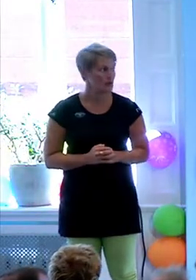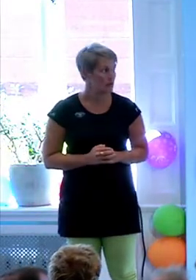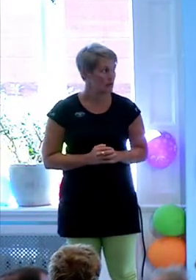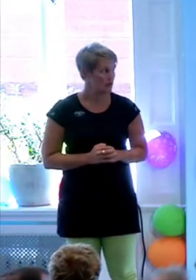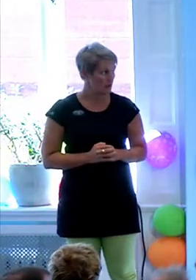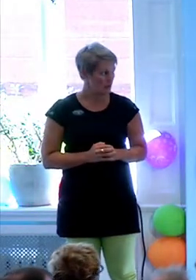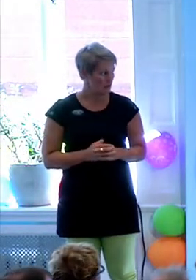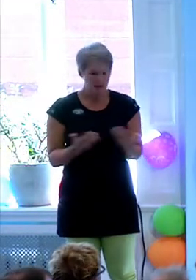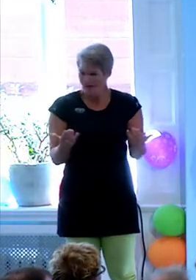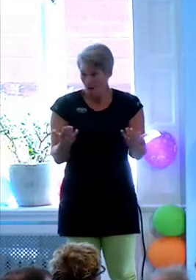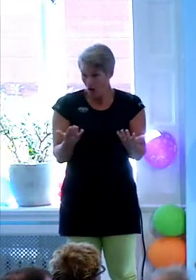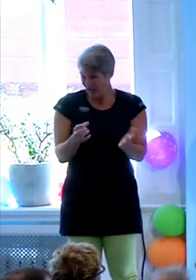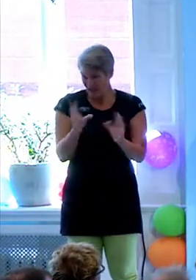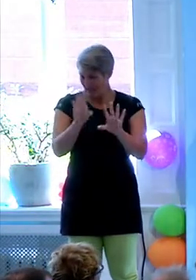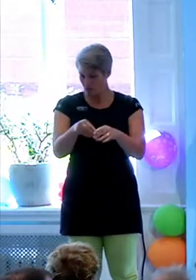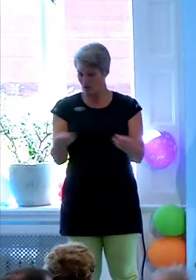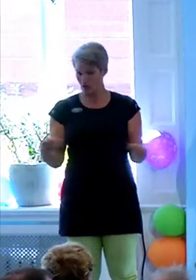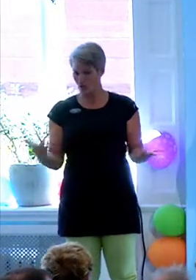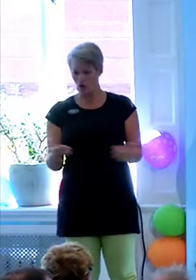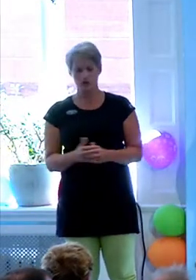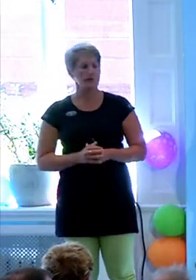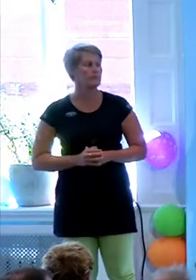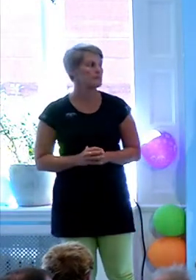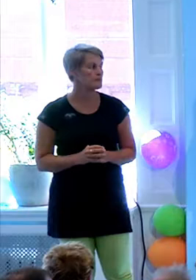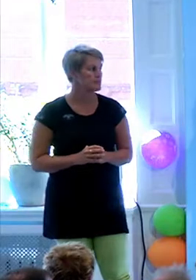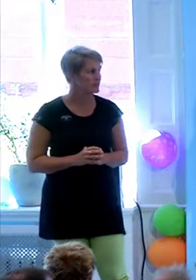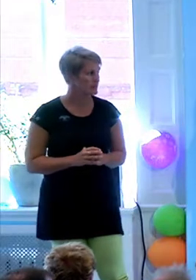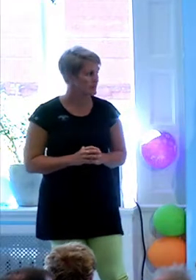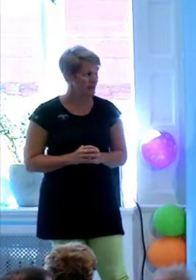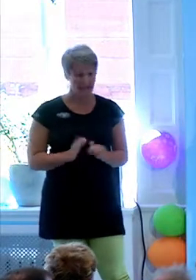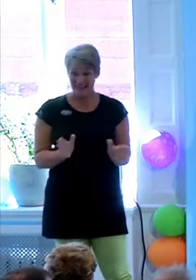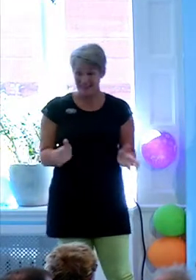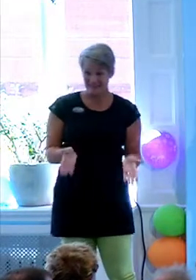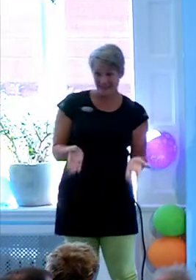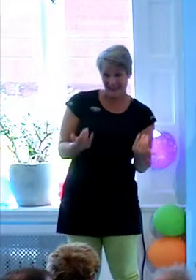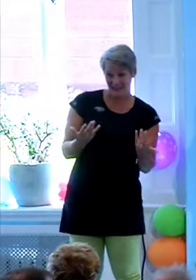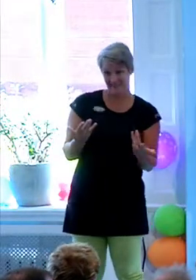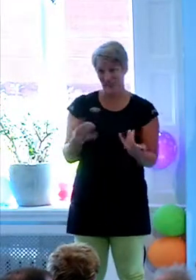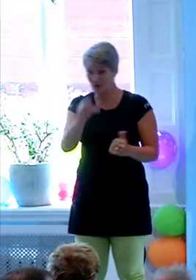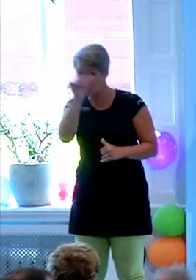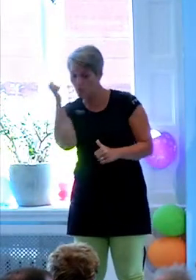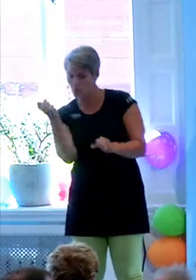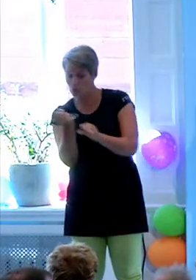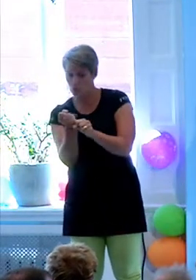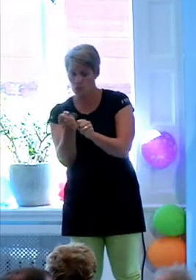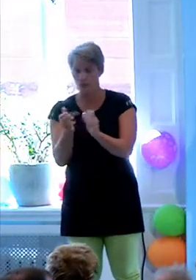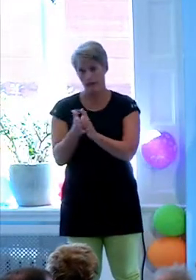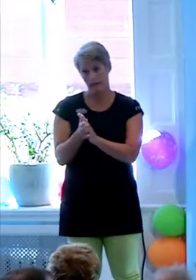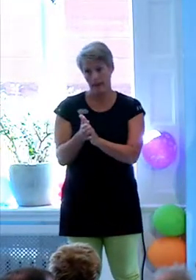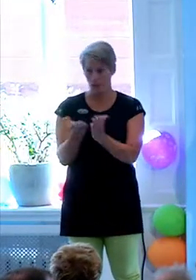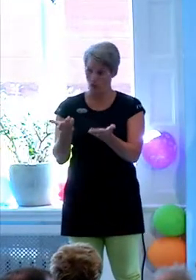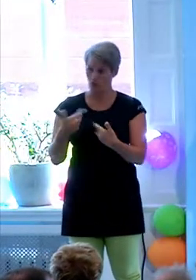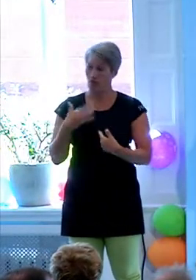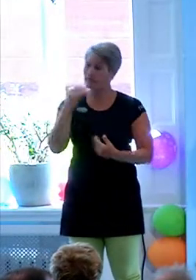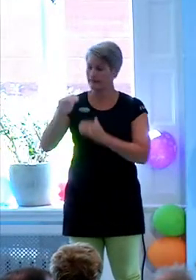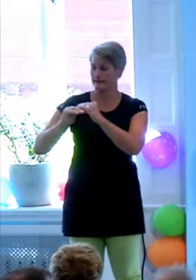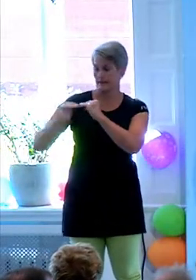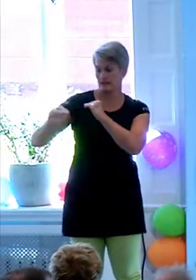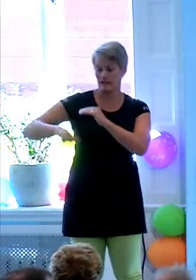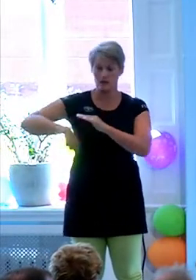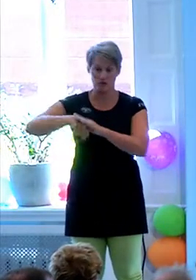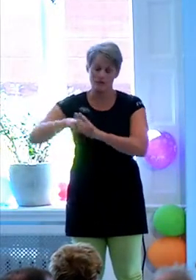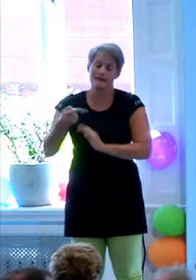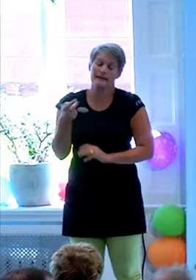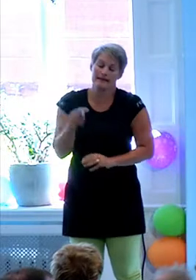den här, vad har det gett för resultat? Har det gått lätt eller trögt att jobba med att få mer jämställd fotboll